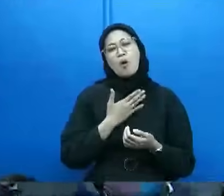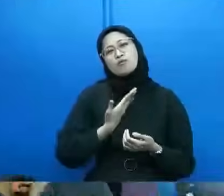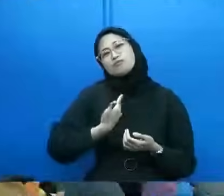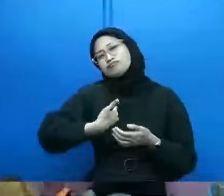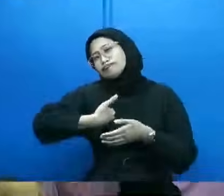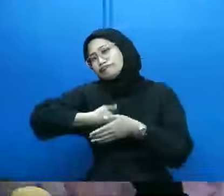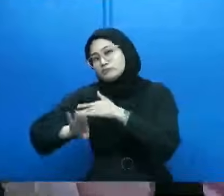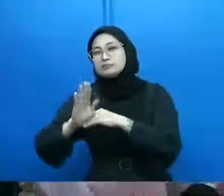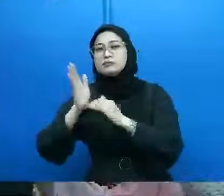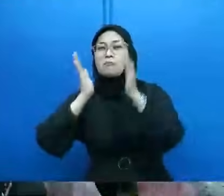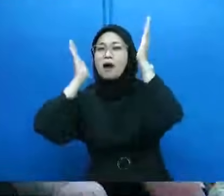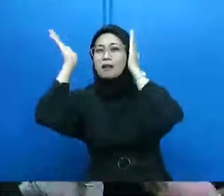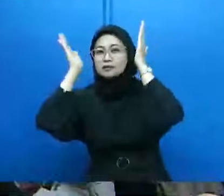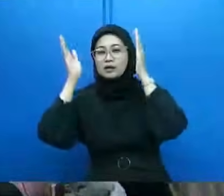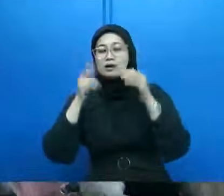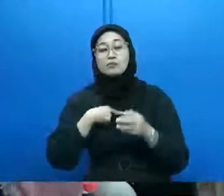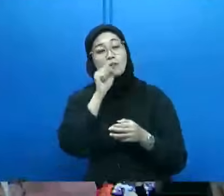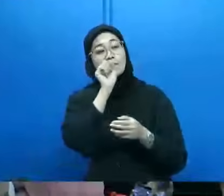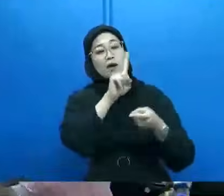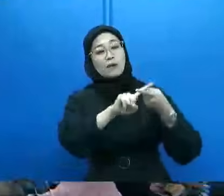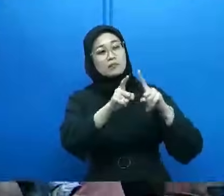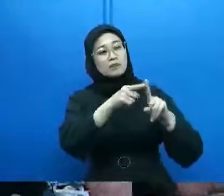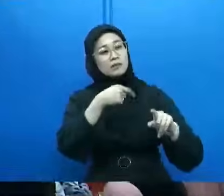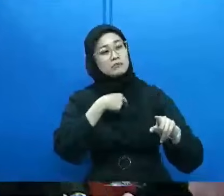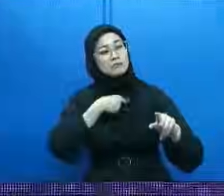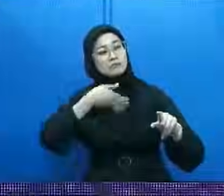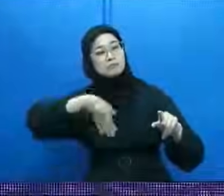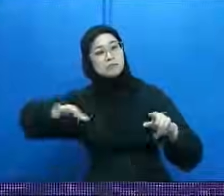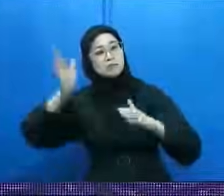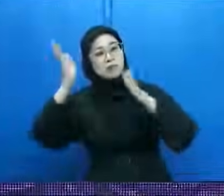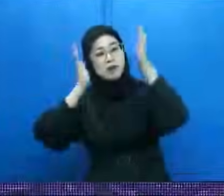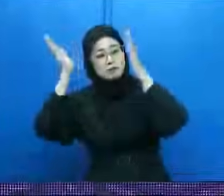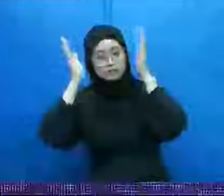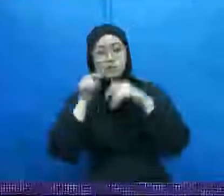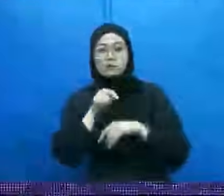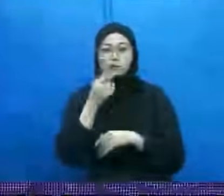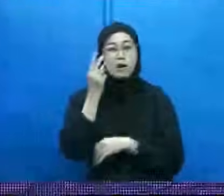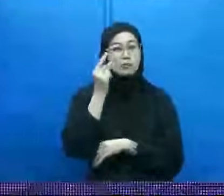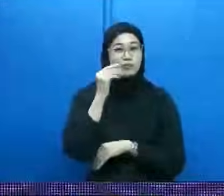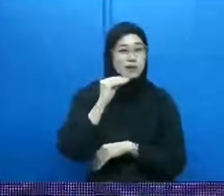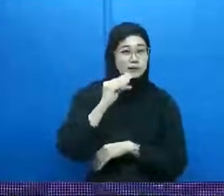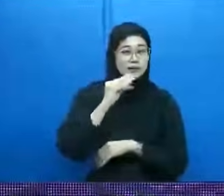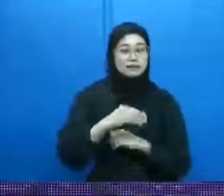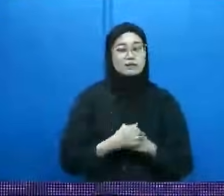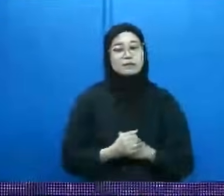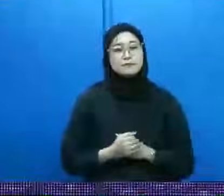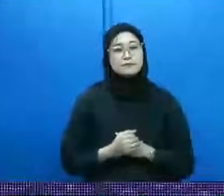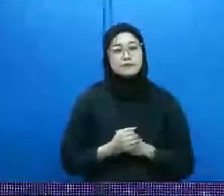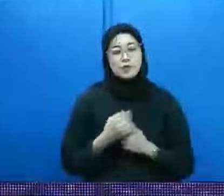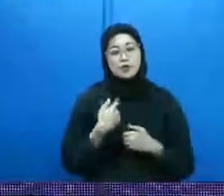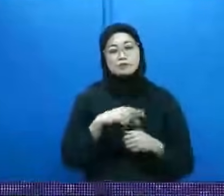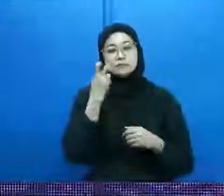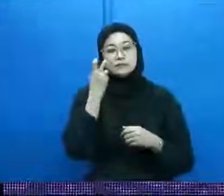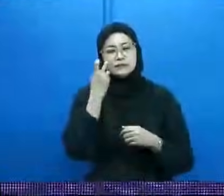Saya katakan pada teman-teman saya pengen berangkat ke Malaysia. Hari Rabu, posisi dari pagi. Kemudian setelah itu dicek